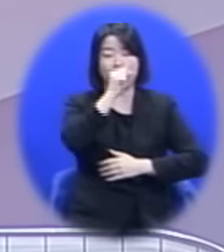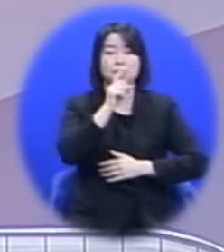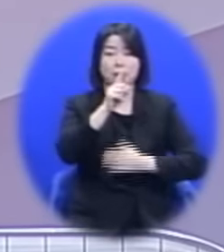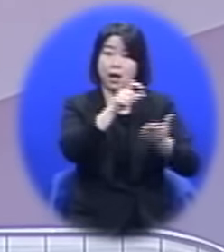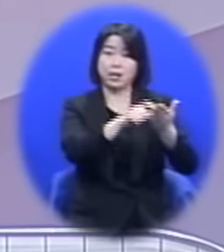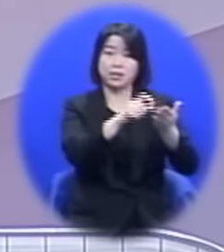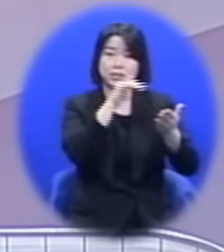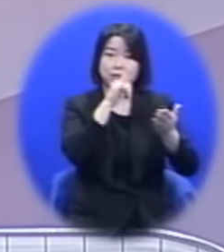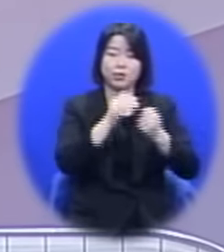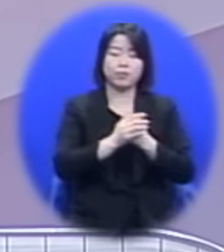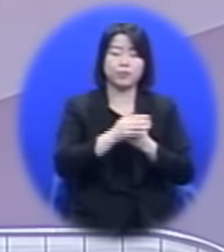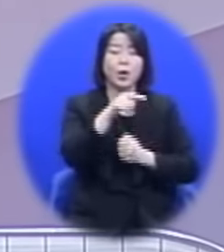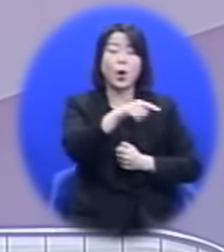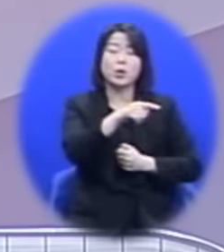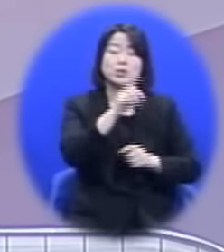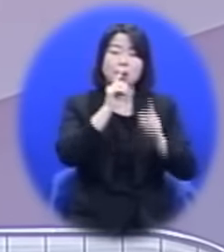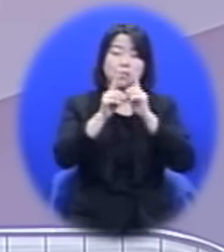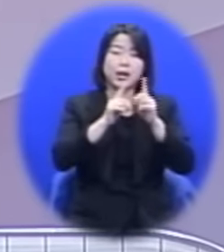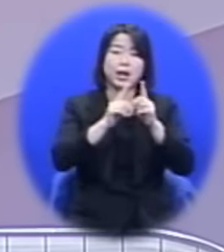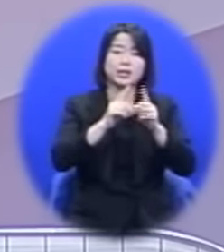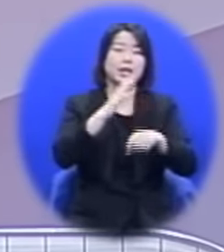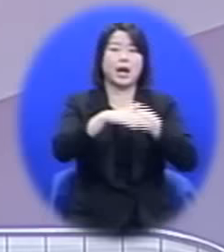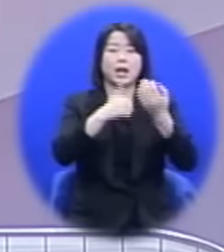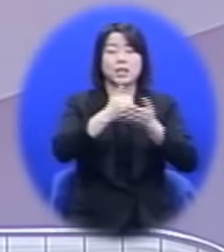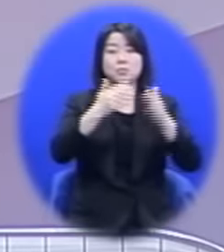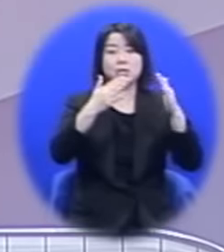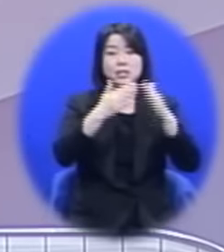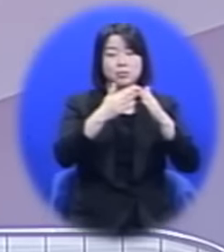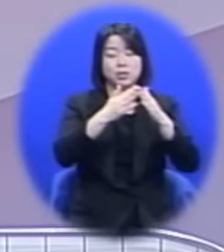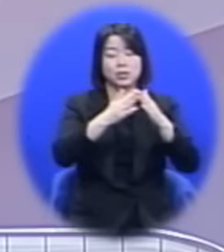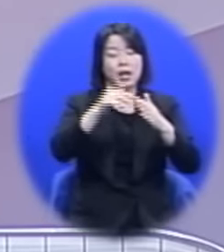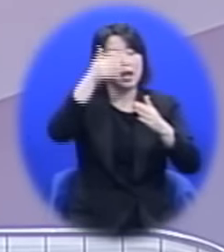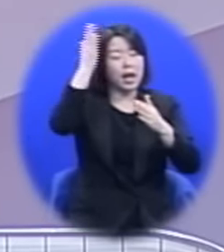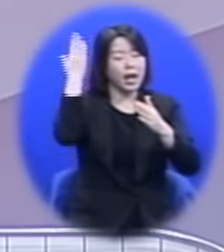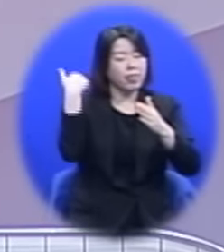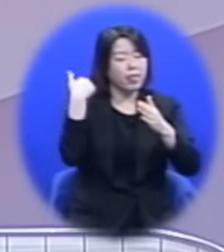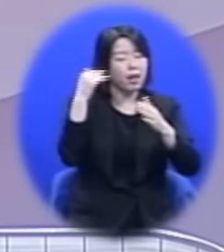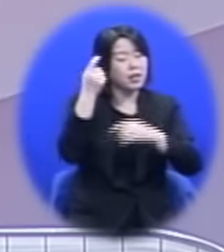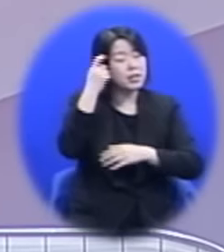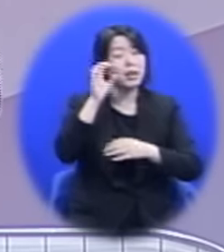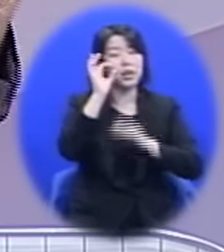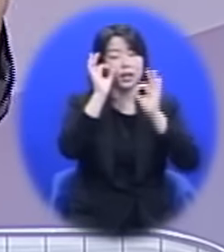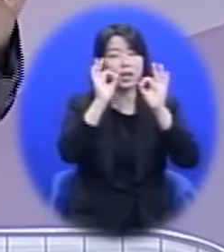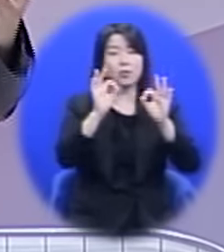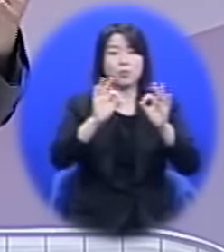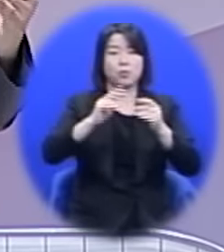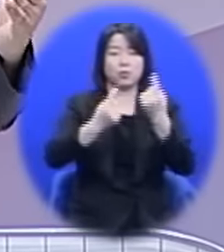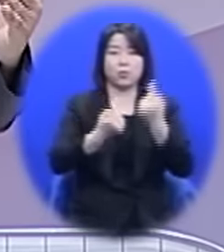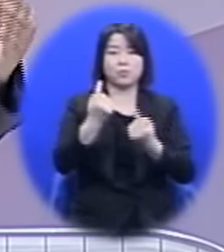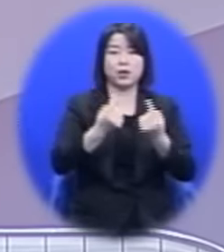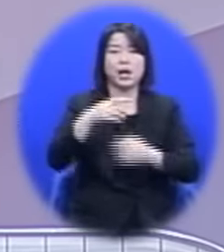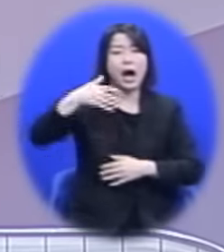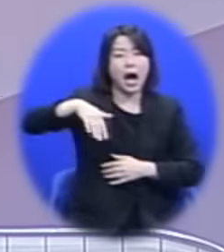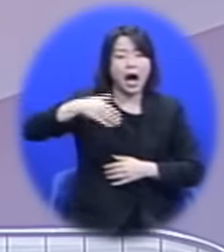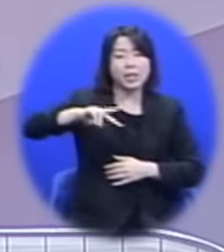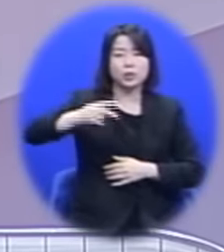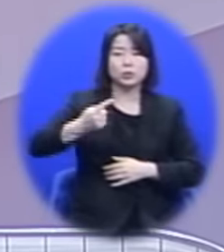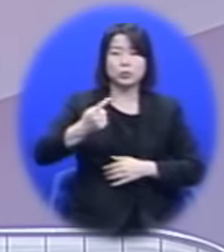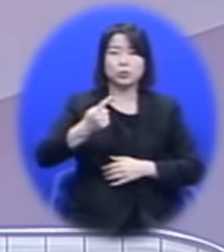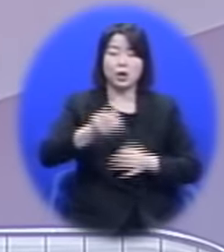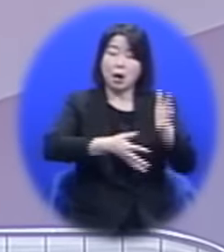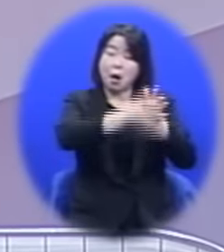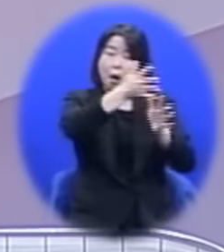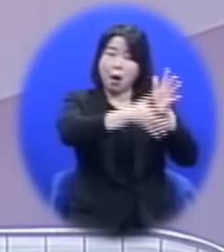여기서 말하는 하나님의 집은 이 시편이 기록된 당시를 추적해 보면 아직도 어떤 건물로서의 성전이 있던